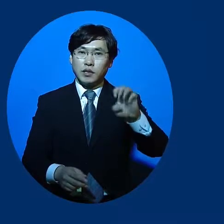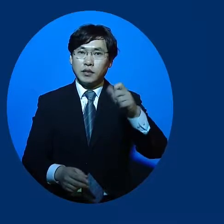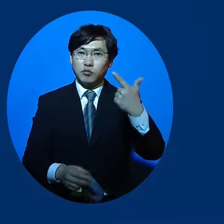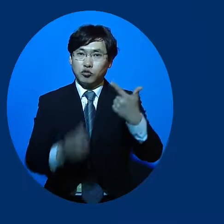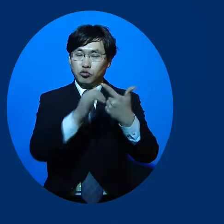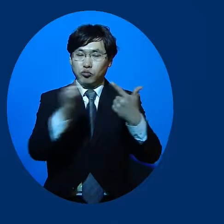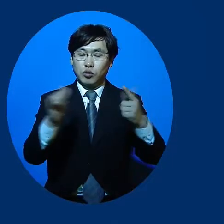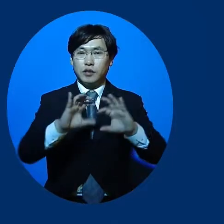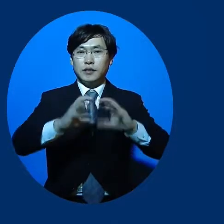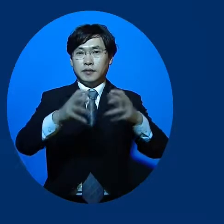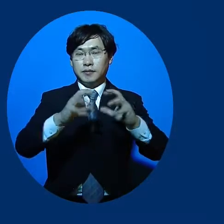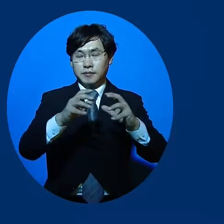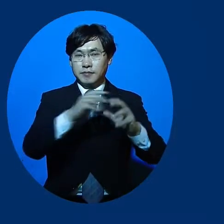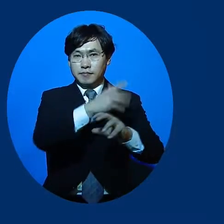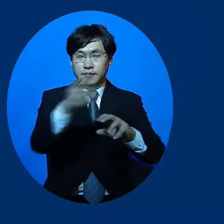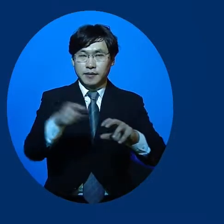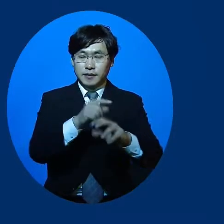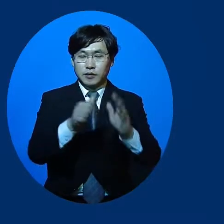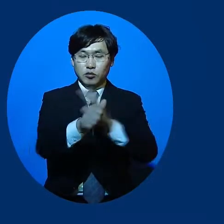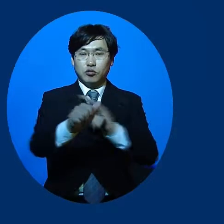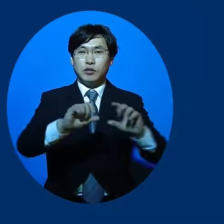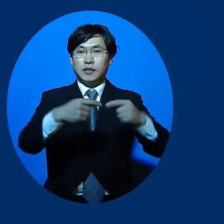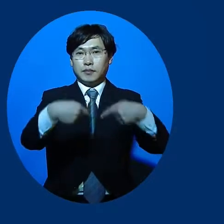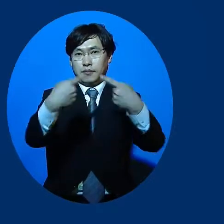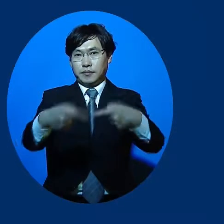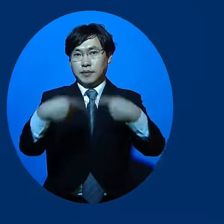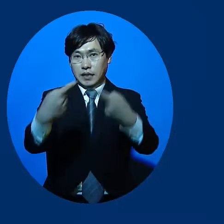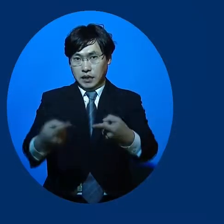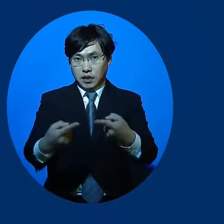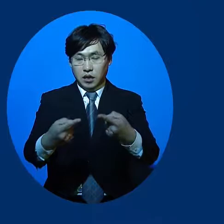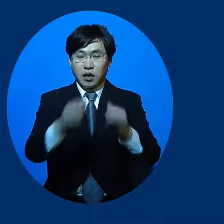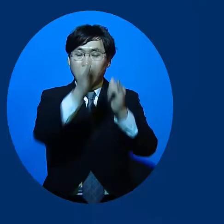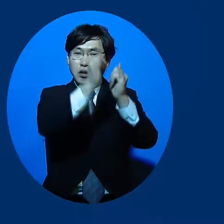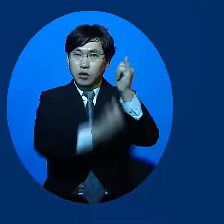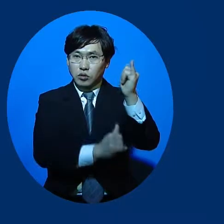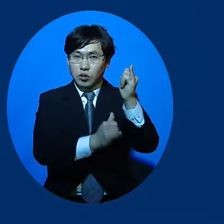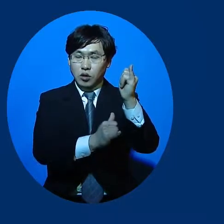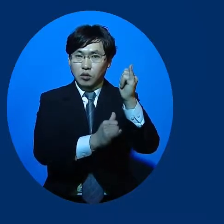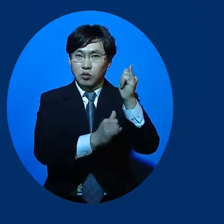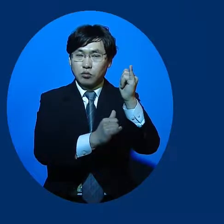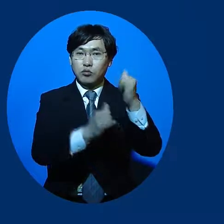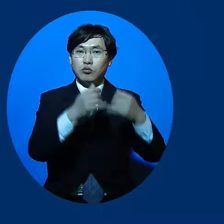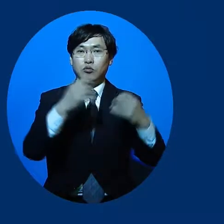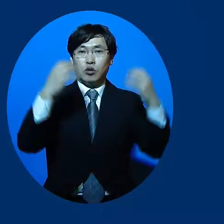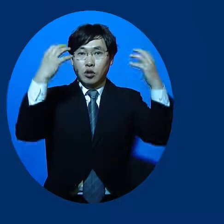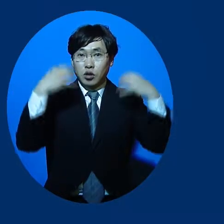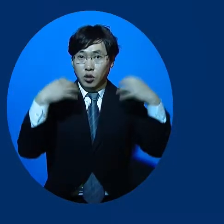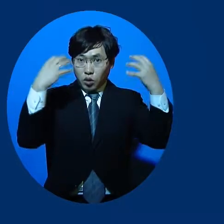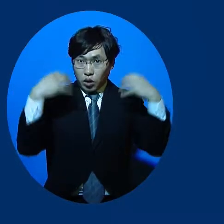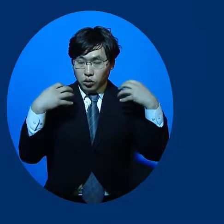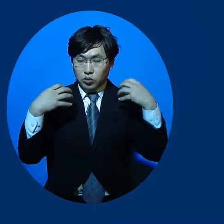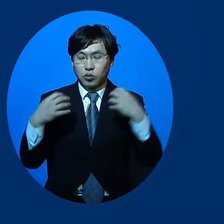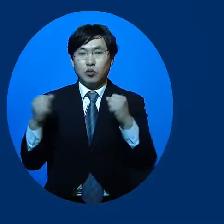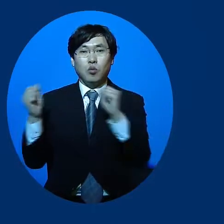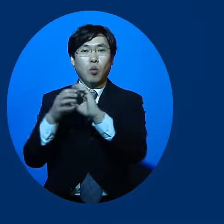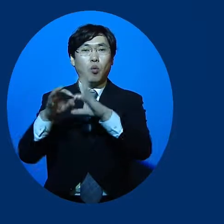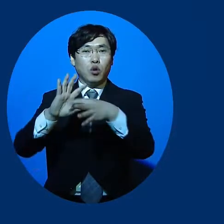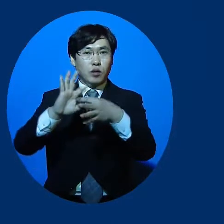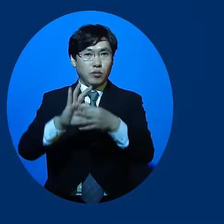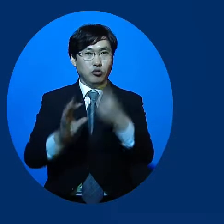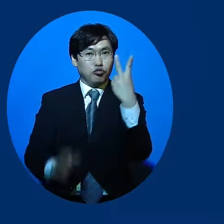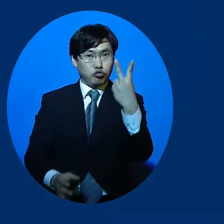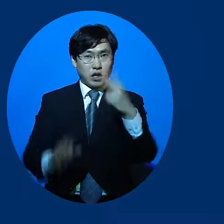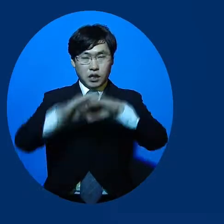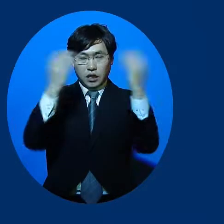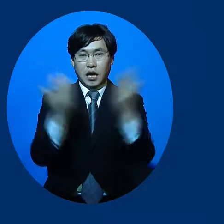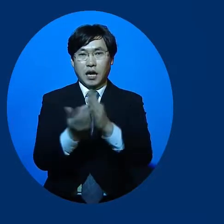선수가 참가했습니다. 이를 계기로 우리나라는 역사적으로 하계 패럴림픽과 동계 패럴림픽을